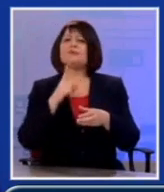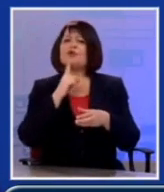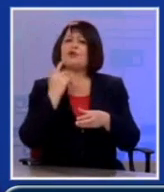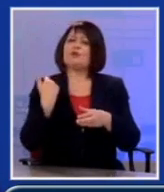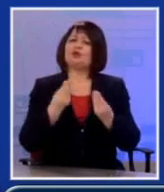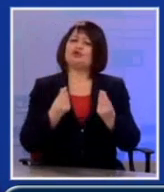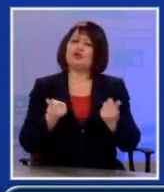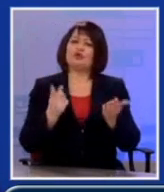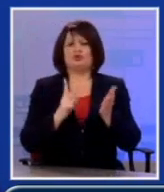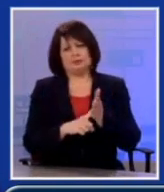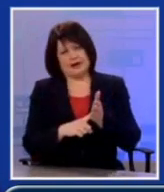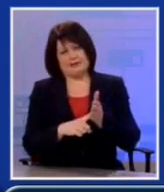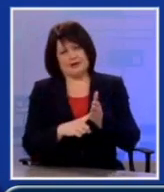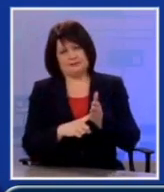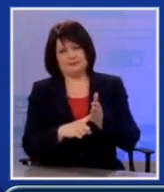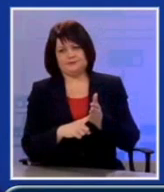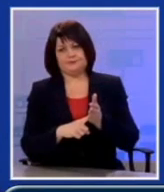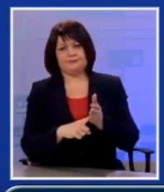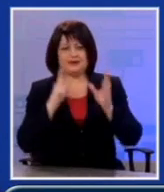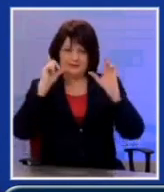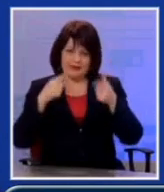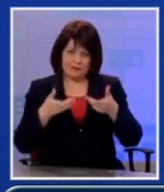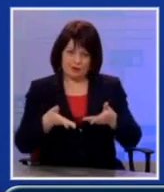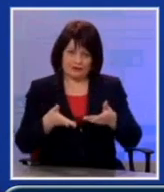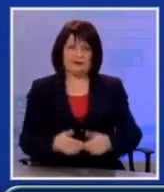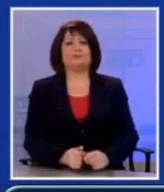να γίνεται σε μία δημοκρατία.